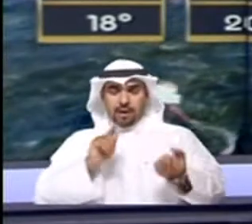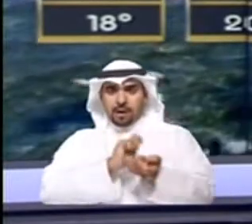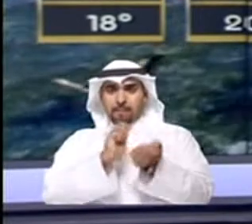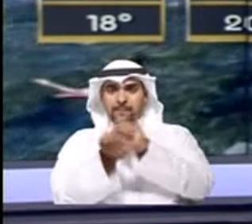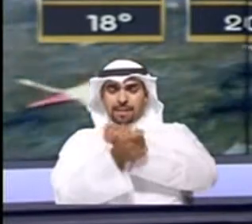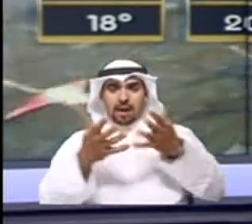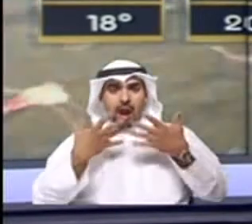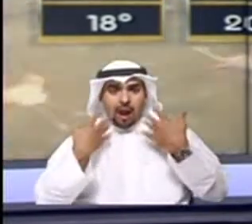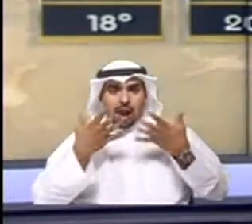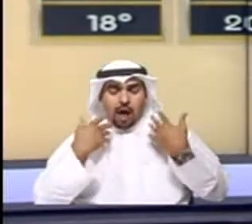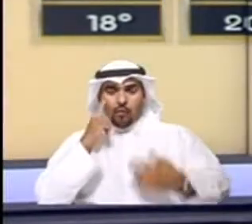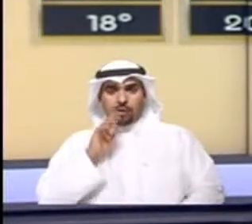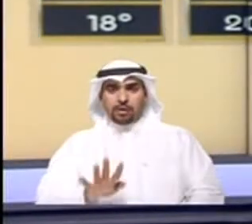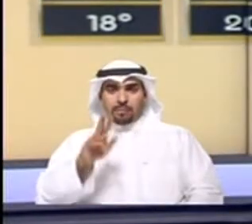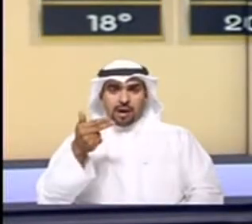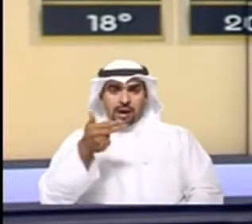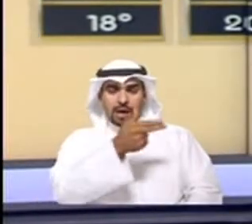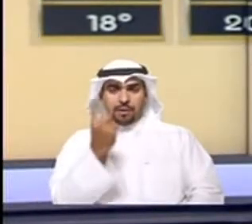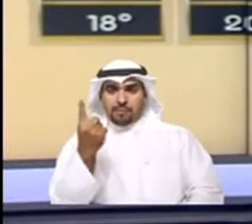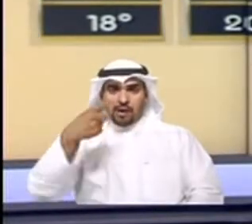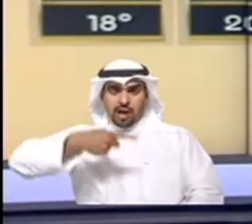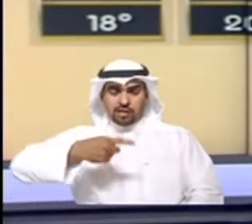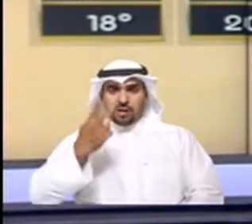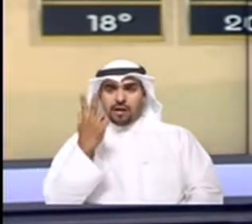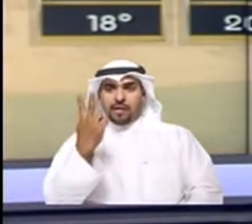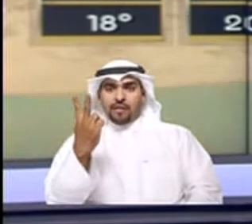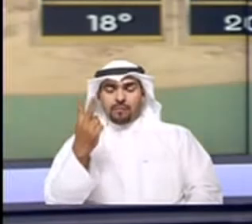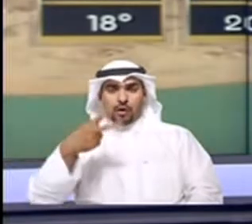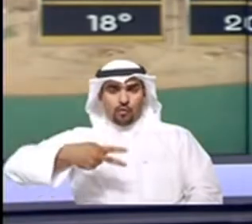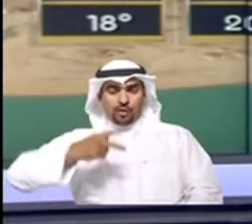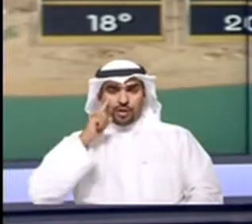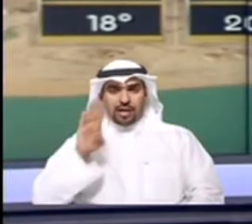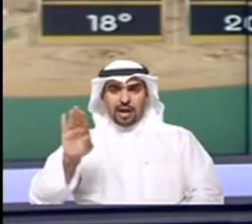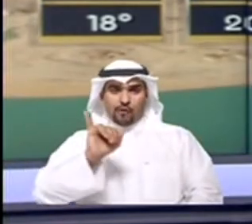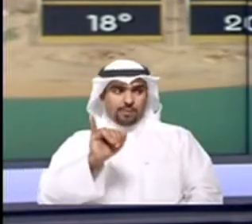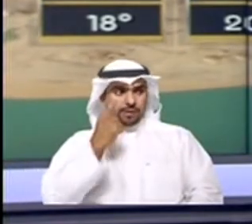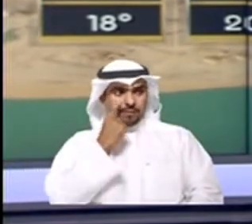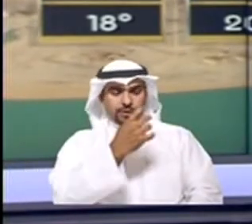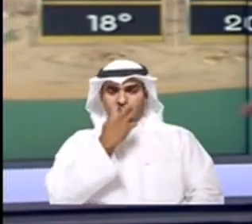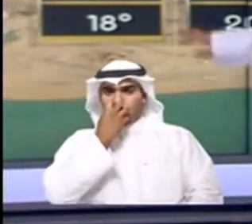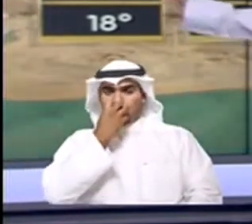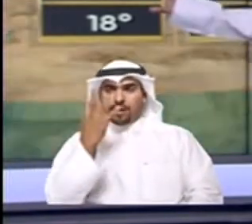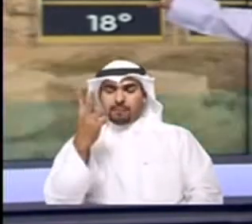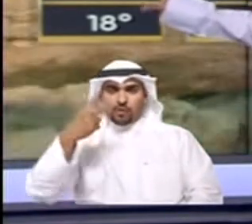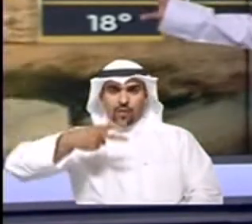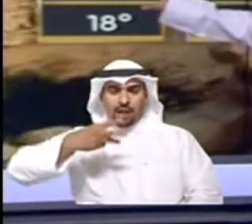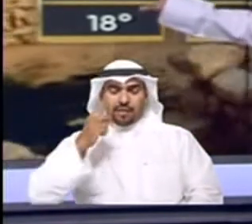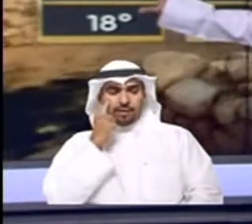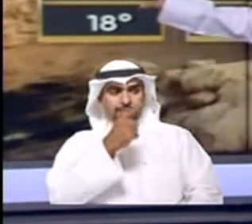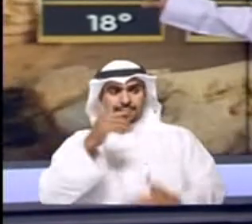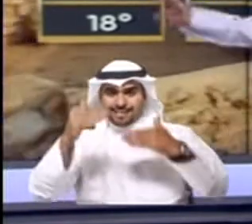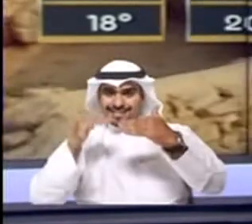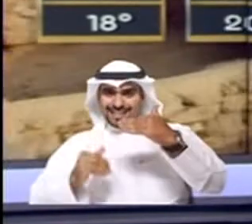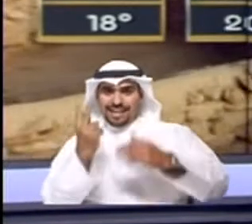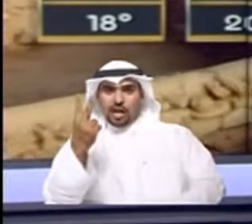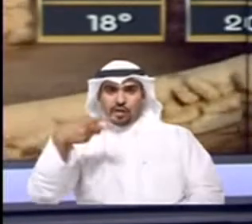الرياح إلى شمال غربي سرعتها من 10 إلى 28 كيلومتر في الساعة 35 عظمى وصغرى 20 درجة مئوية. أجواء تميل إلى